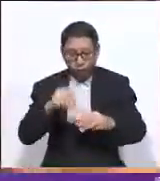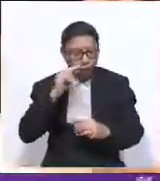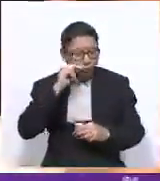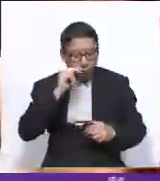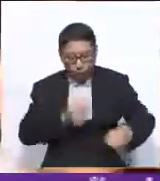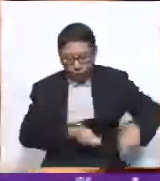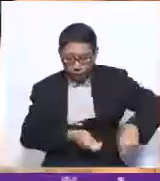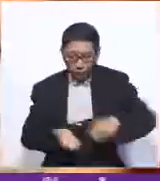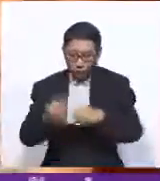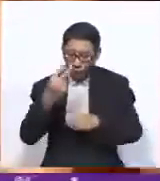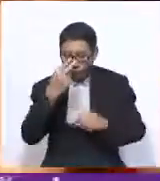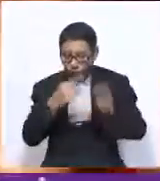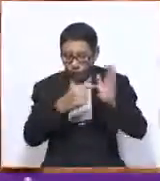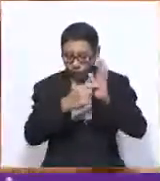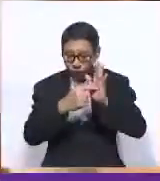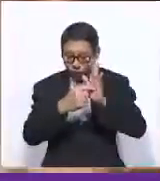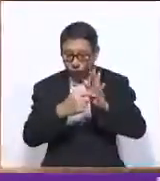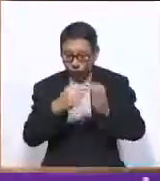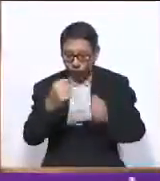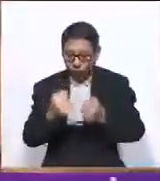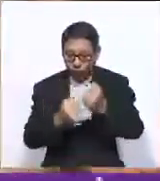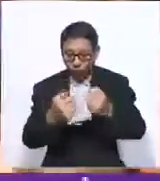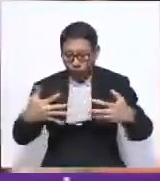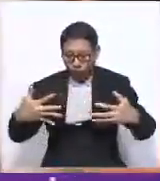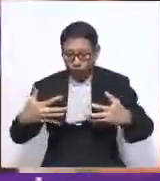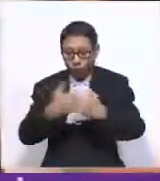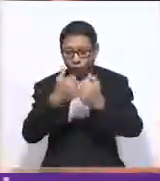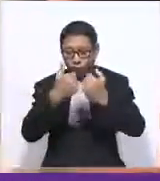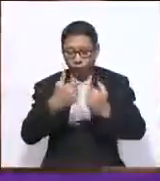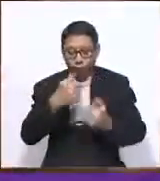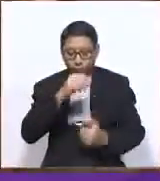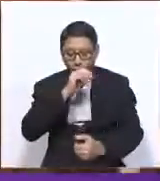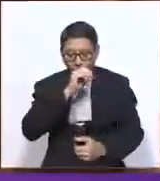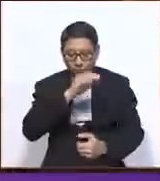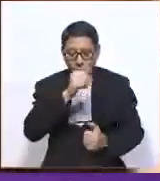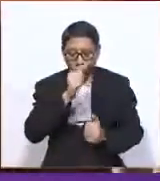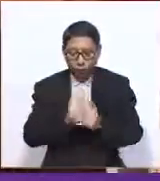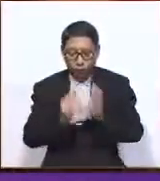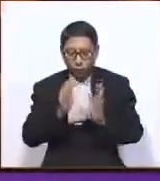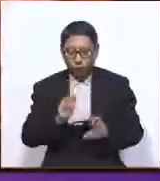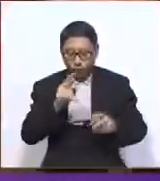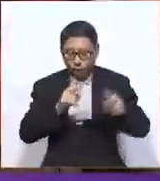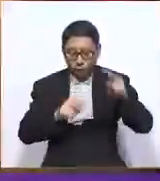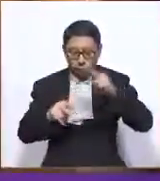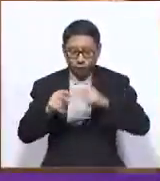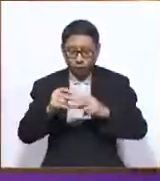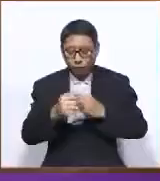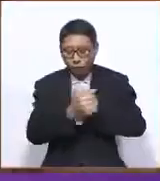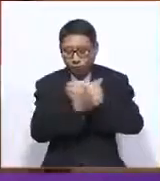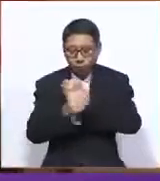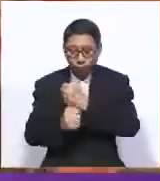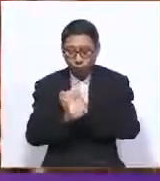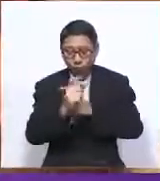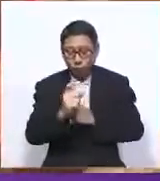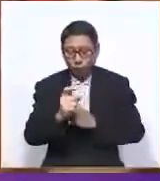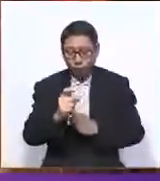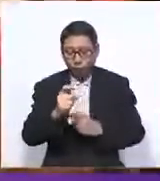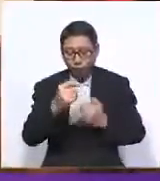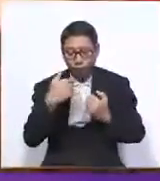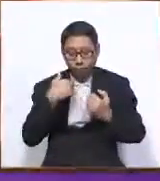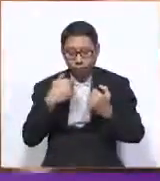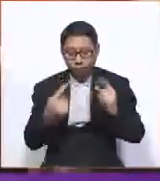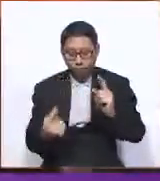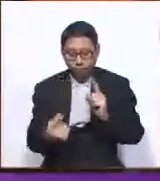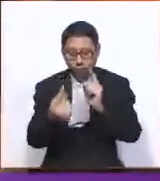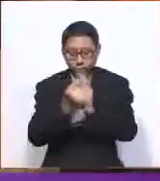แล้วด้วยนะคะขอให้ดูตัวอย่างอย่างรถคันที่เกิดอุบัติเหตุนี่นะคะแล้วก็ย้ำให้ทุกคนดูแลรักษาความปลอดภัยตัวเองด้วยถ้า